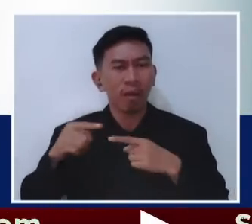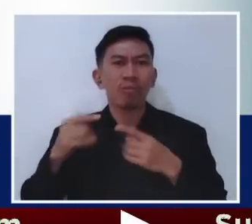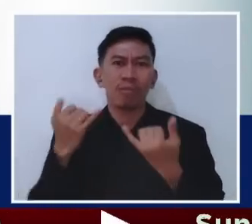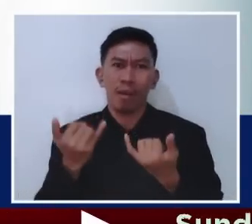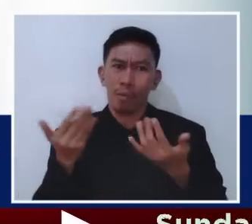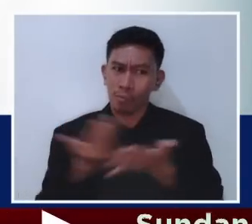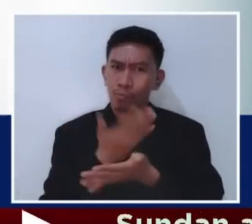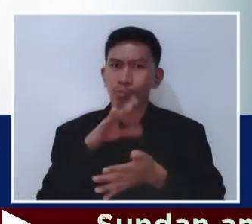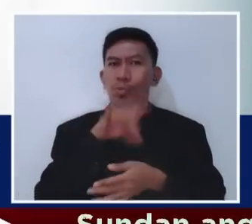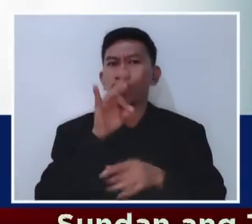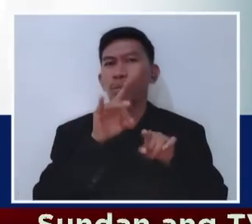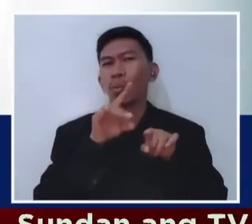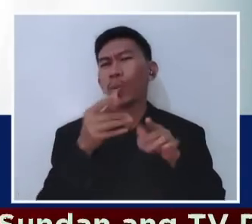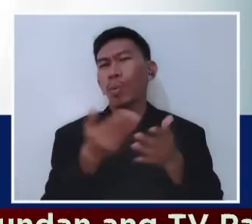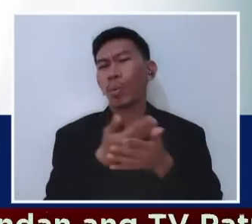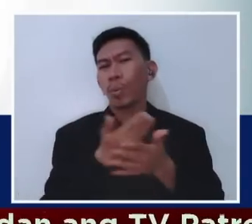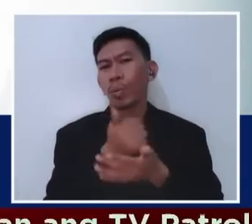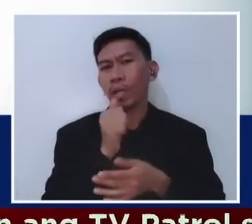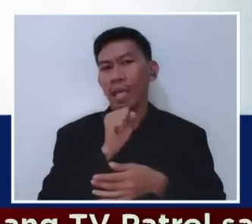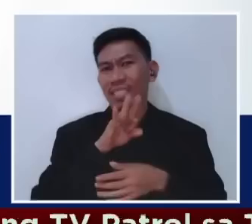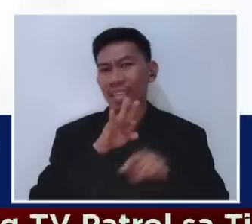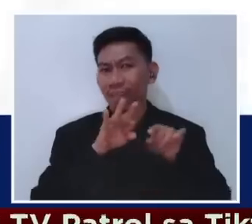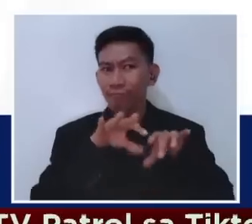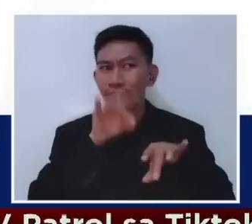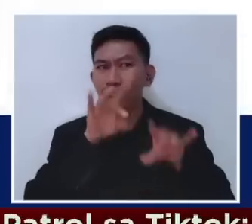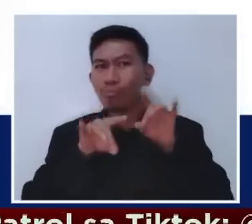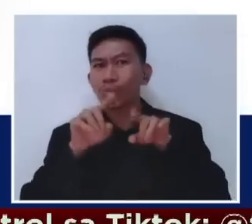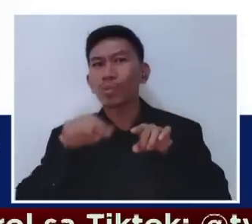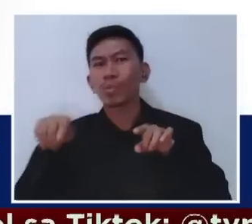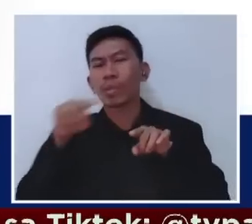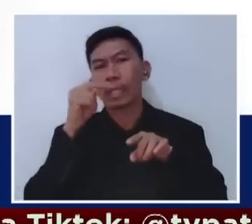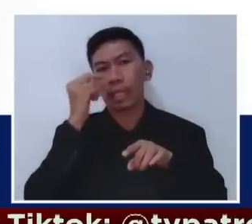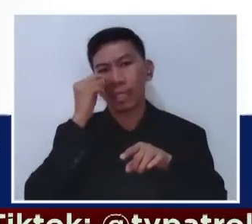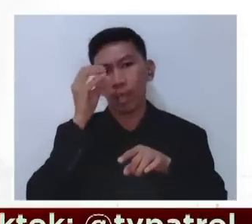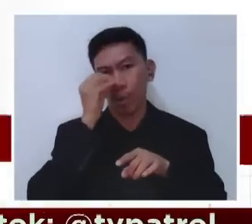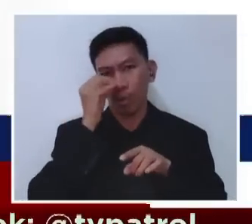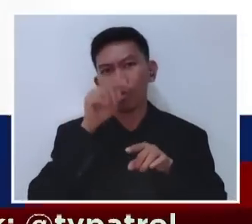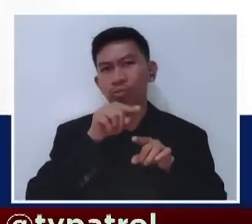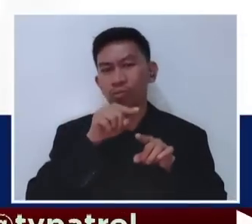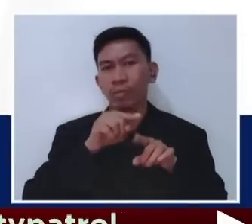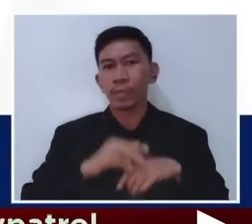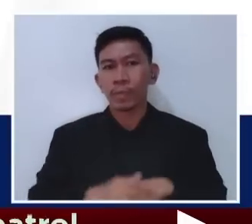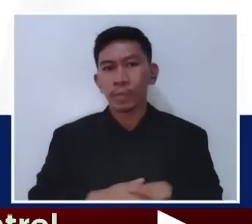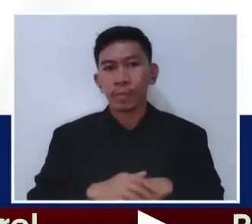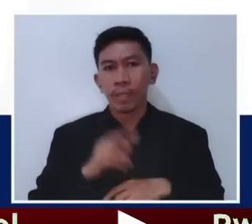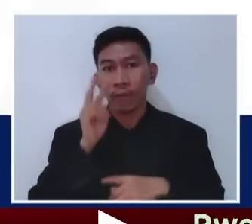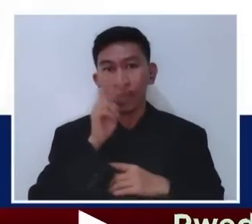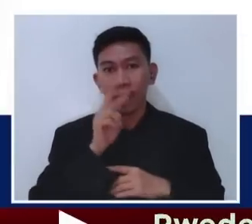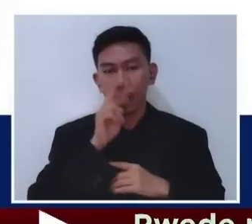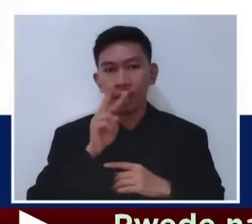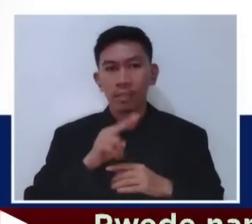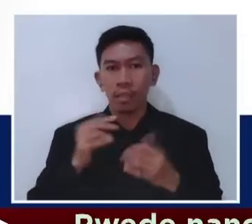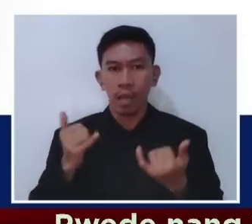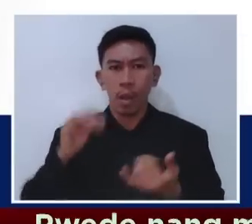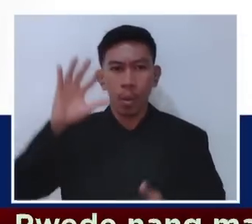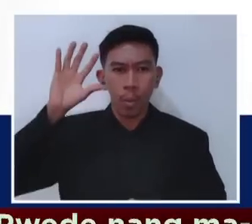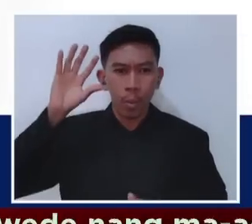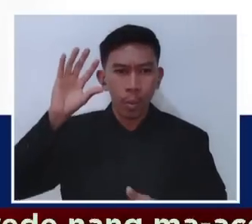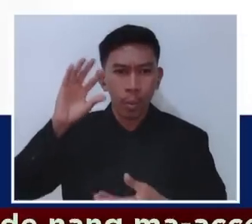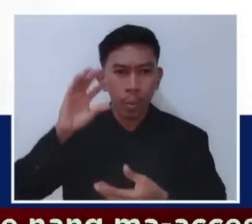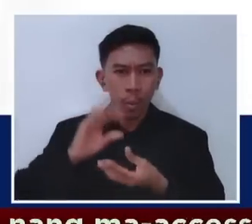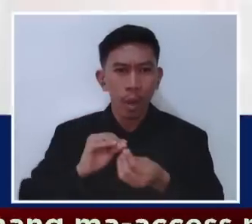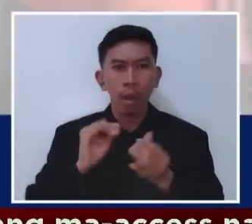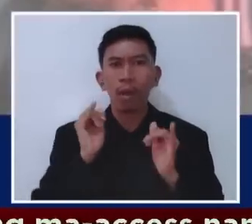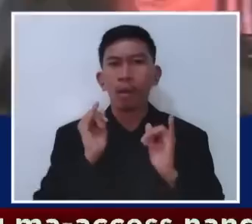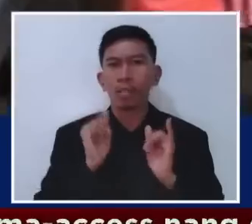Negros Oriental at Negros Occidental. Sa kabuuan, may aktibong kaso ng ASF sa 12 probinsya sa